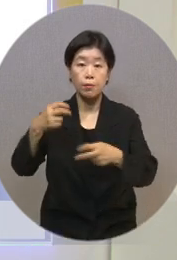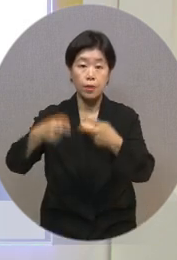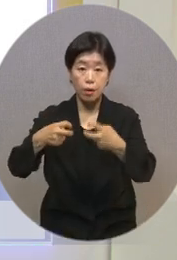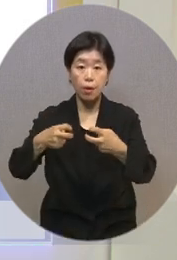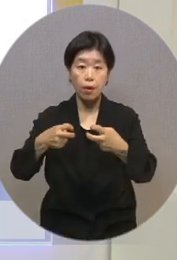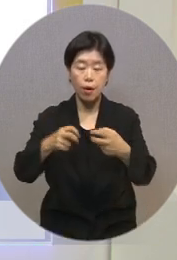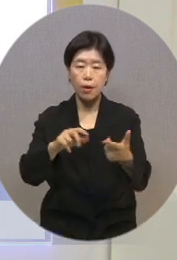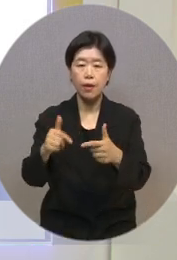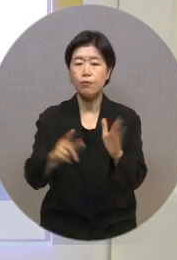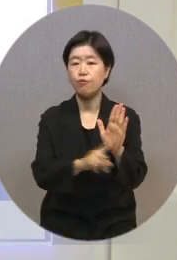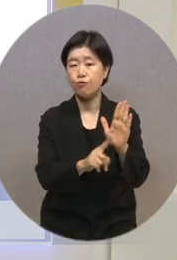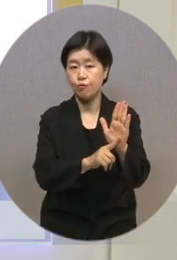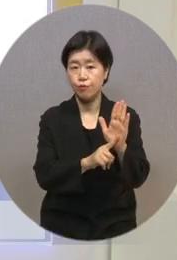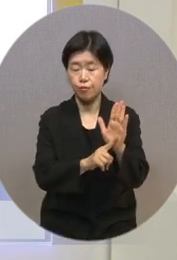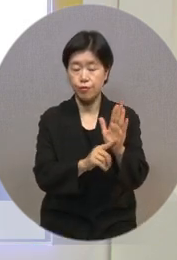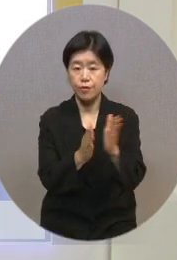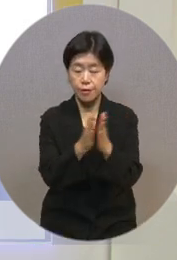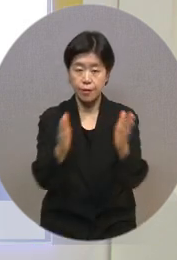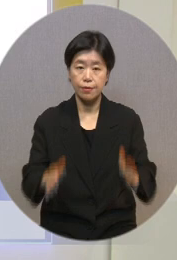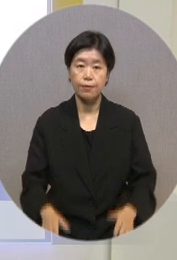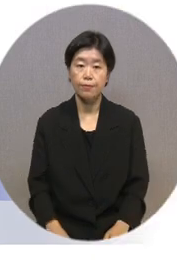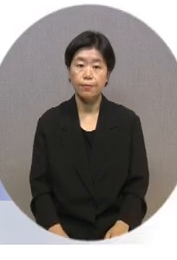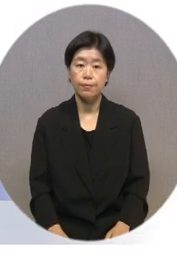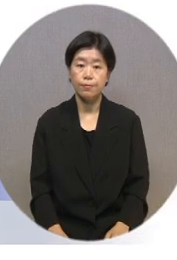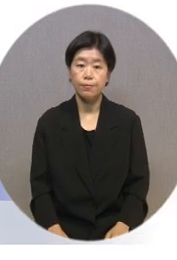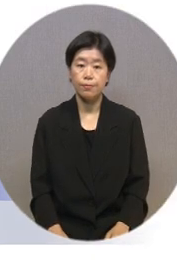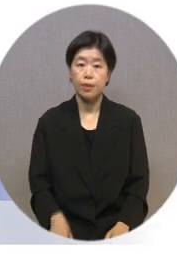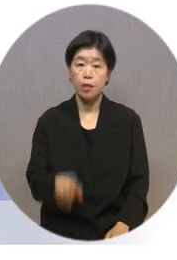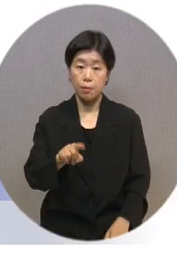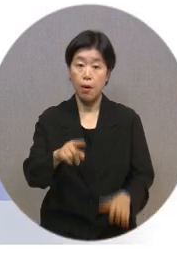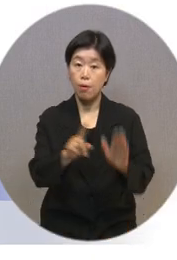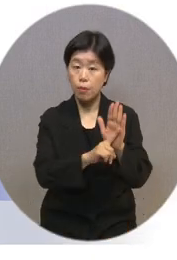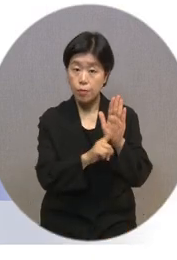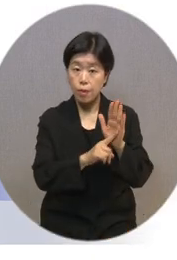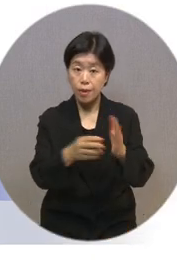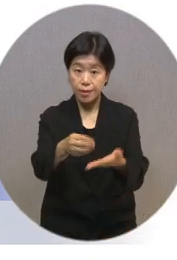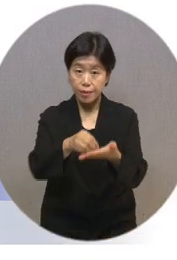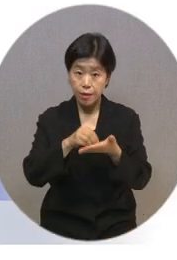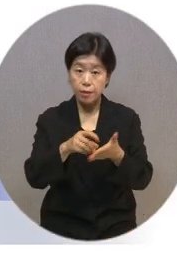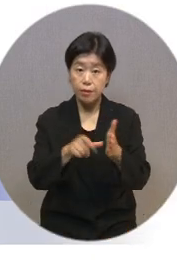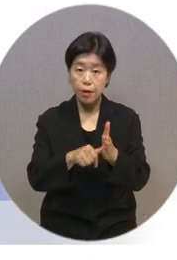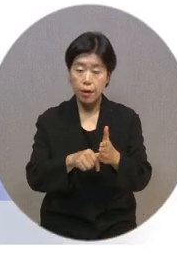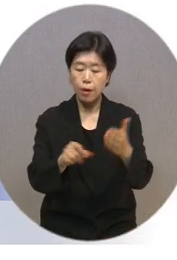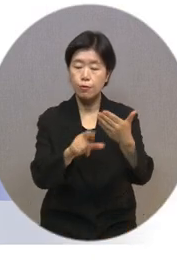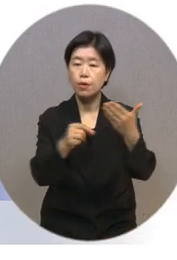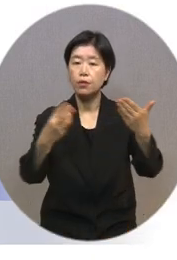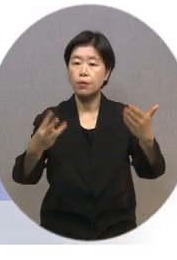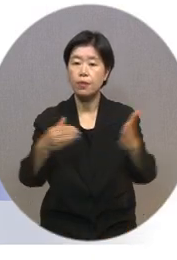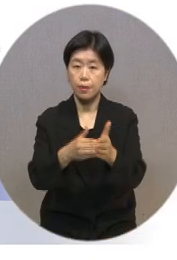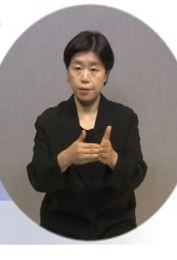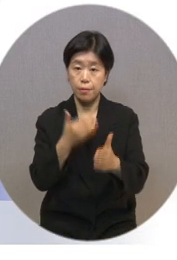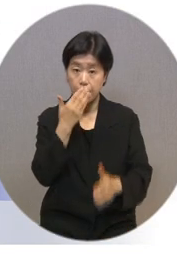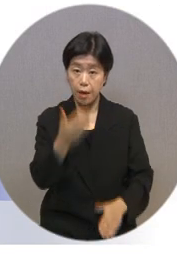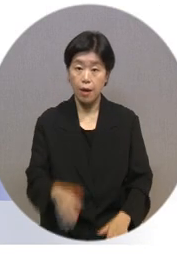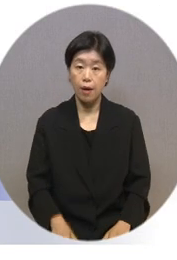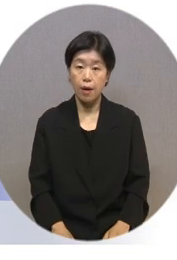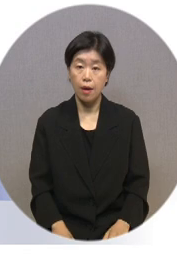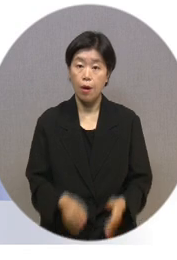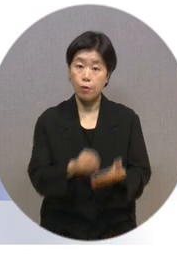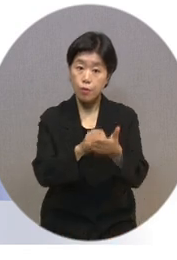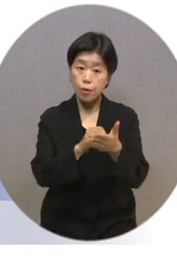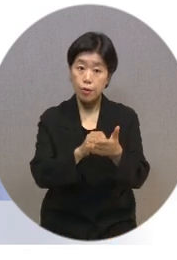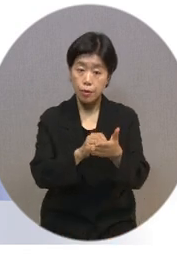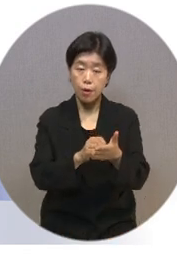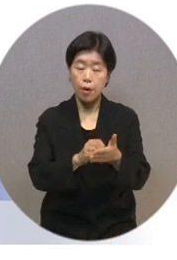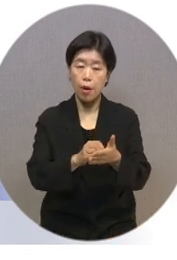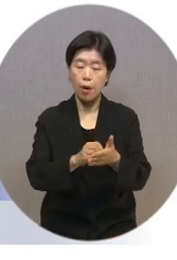콘텐츠 공모전 응모 접수를 시작합니다. 이번 공모전 신청은 오는 9월 3일까지며 공모전